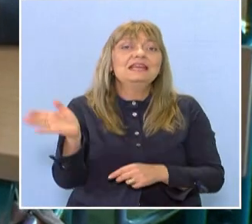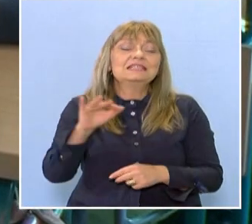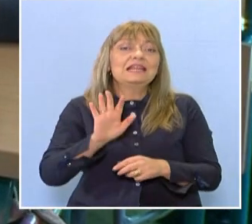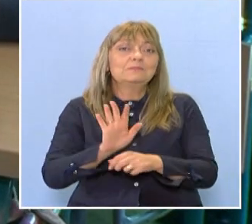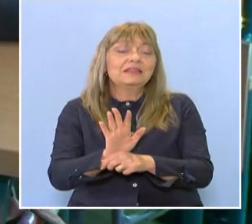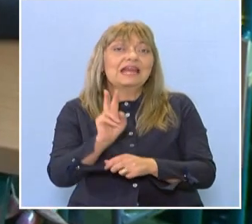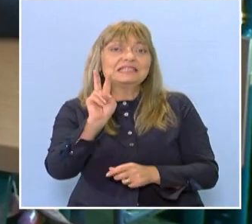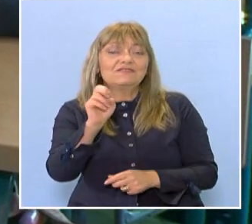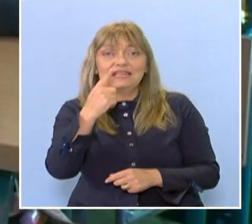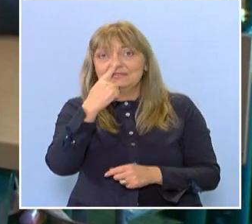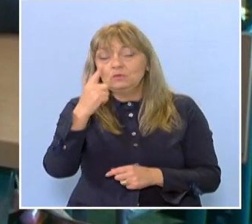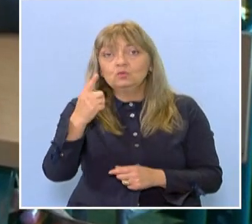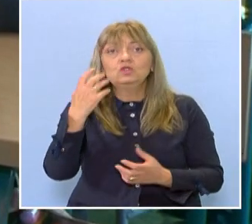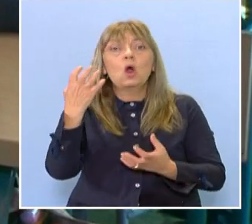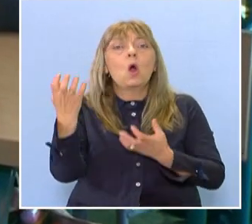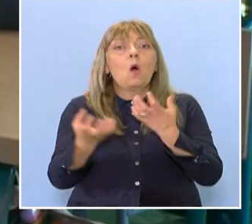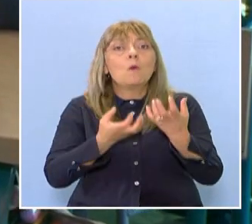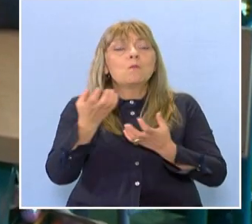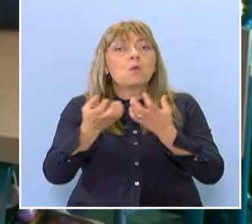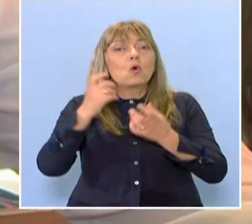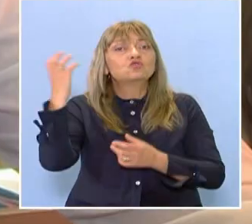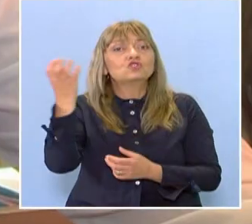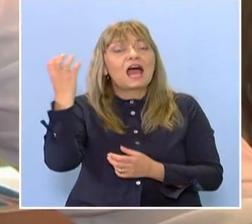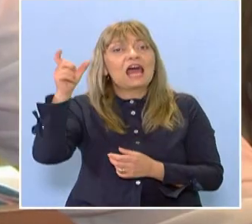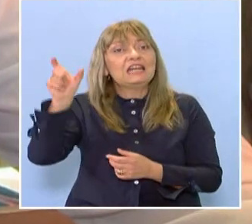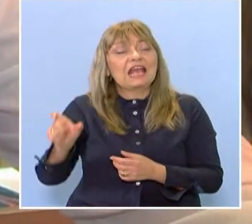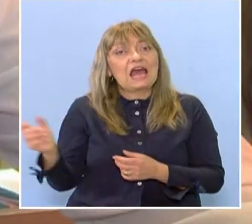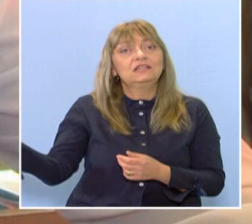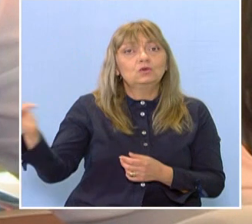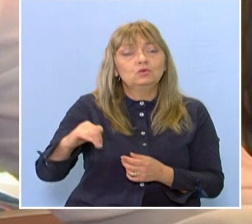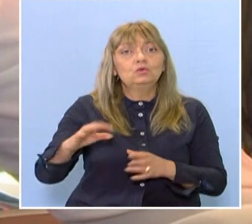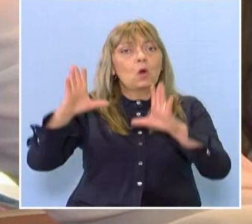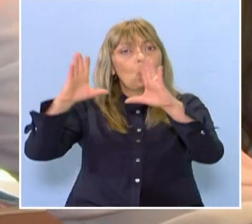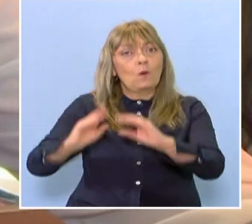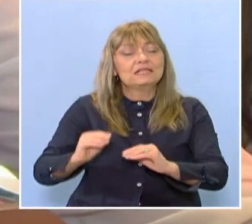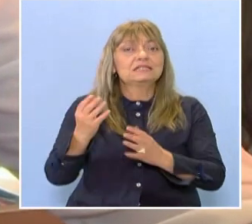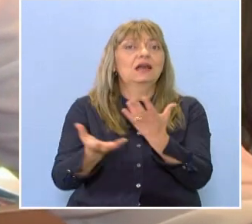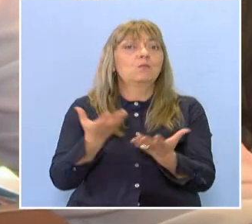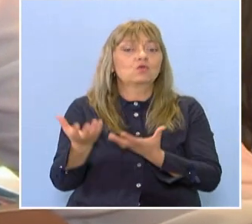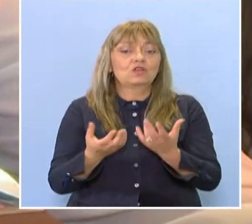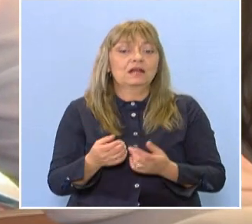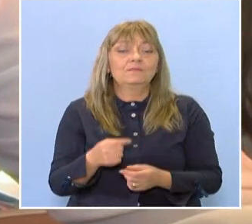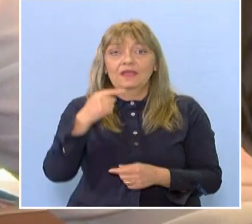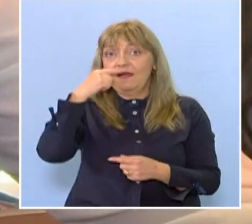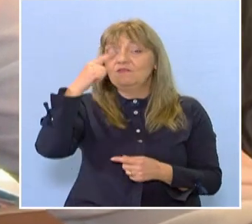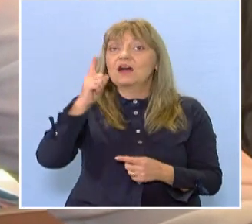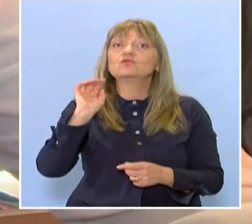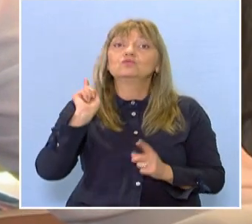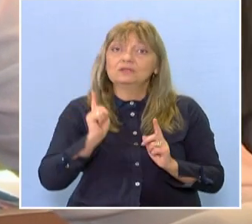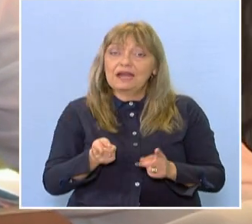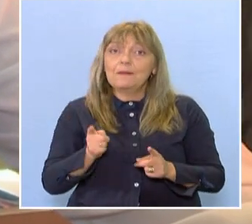минути пожарникарите дойдоха и изгасиха пожара. Най-важното е да сме спокойни за жалост, аз не